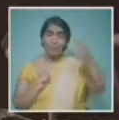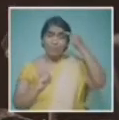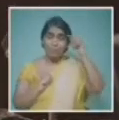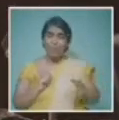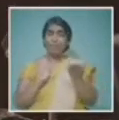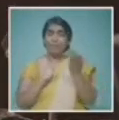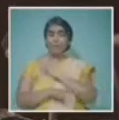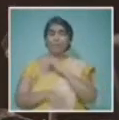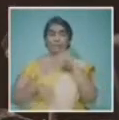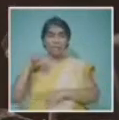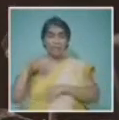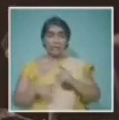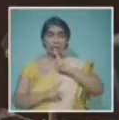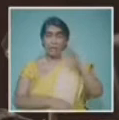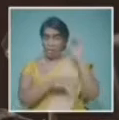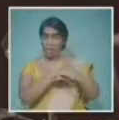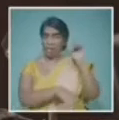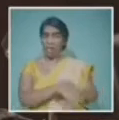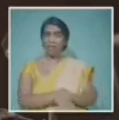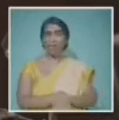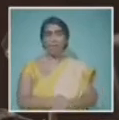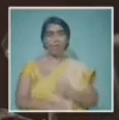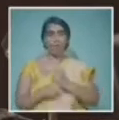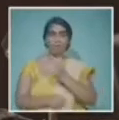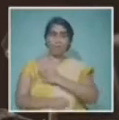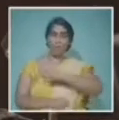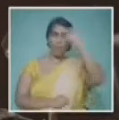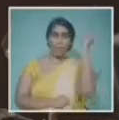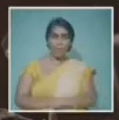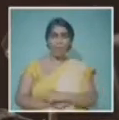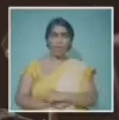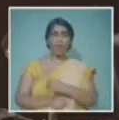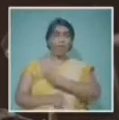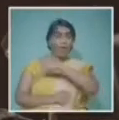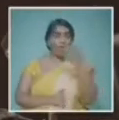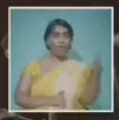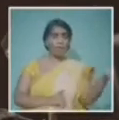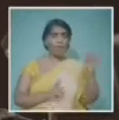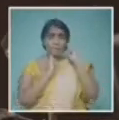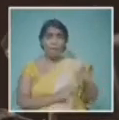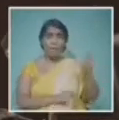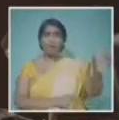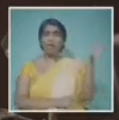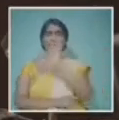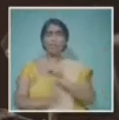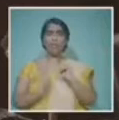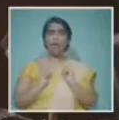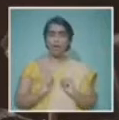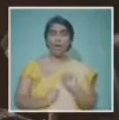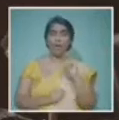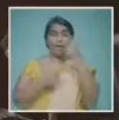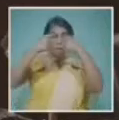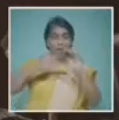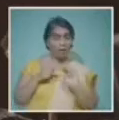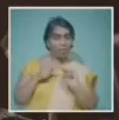තිබුණු ජනවරමක අනුප්‍රාප්තිකය බවට ජනාධිපතිවරයා රනිල් වික්‍රමසිංහ පත් වෙන්නේ කොහොමද? ඒක තියෙනවා මේ 40 වෙනි